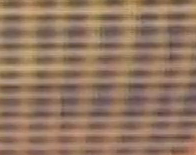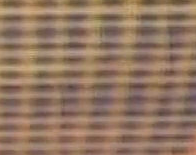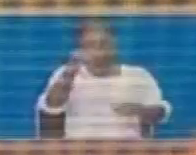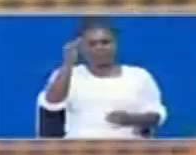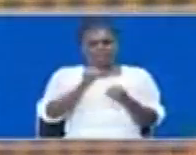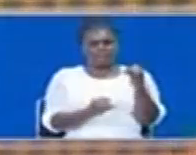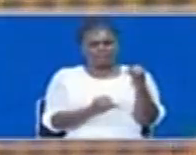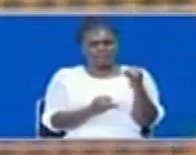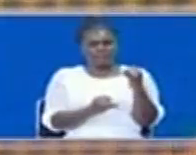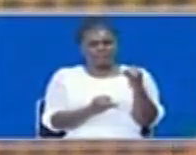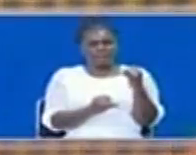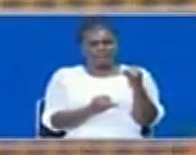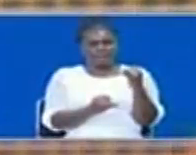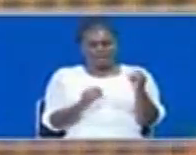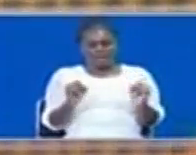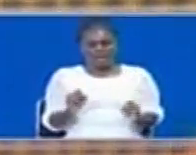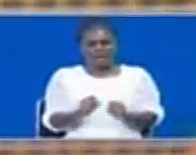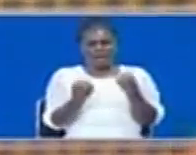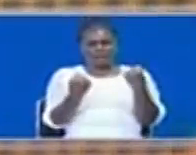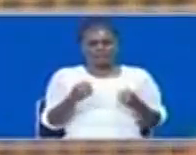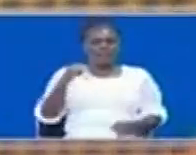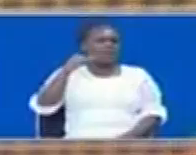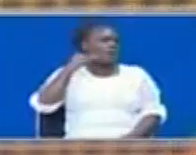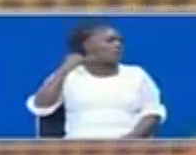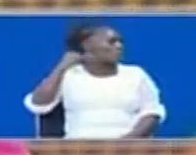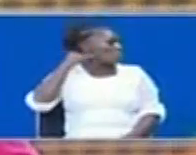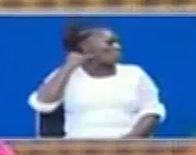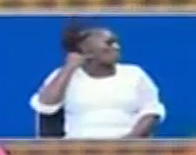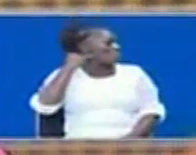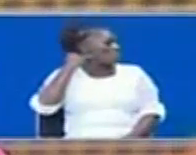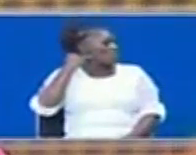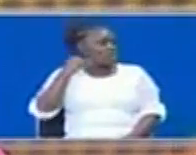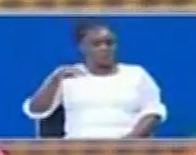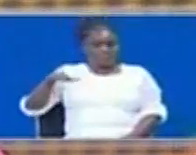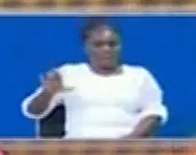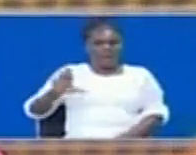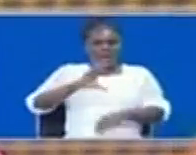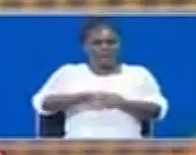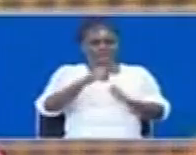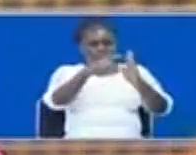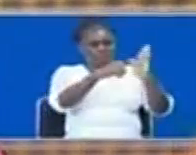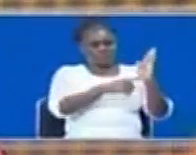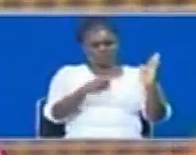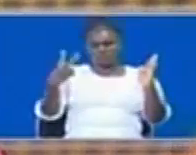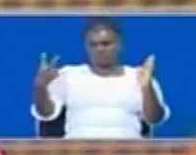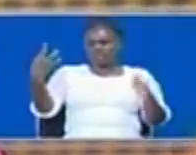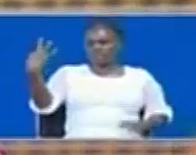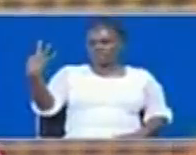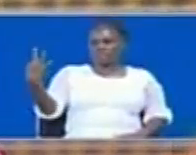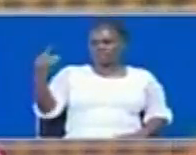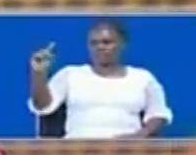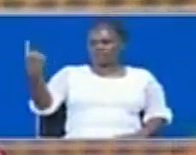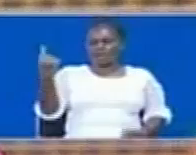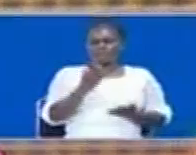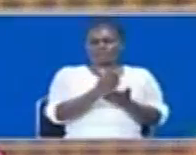mwisho wa msururu huo ulioandaliwa katika kaunti ya Nakuru. Wanao Wanjohi alizoa alama 23 katika awamu ya